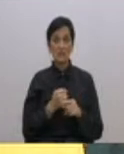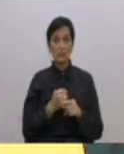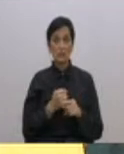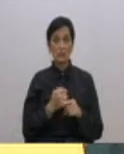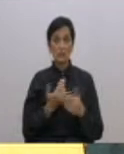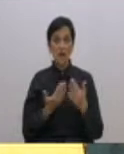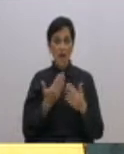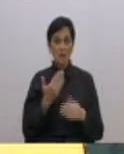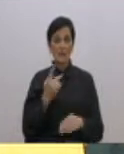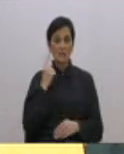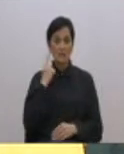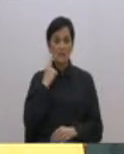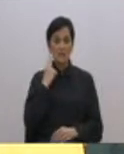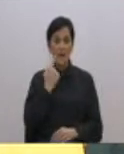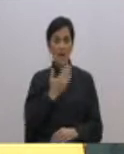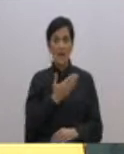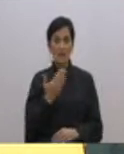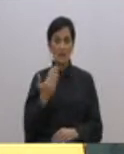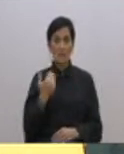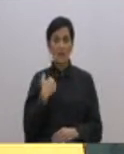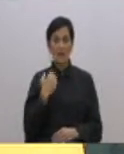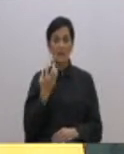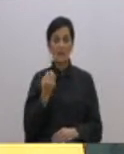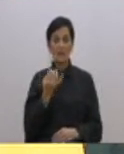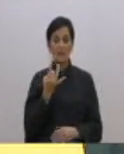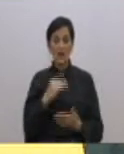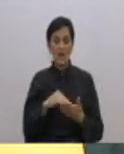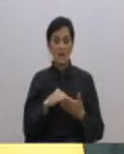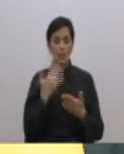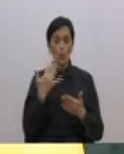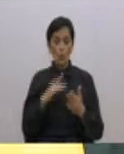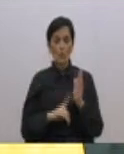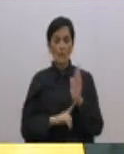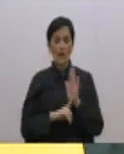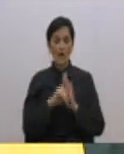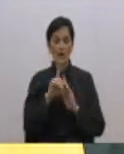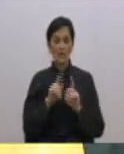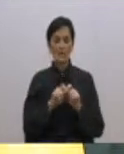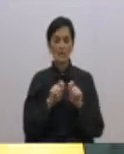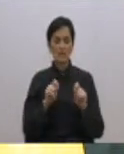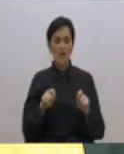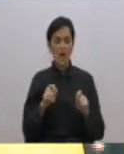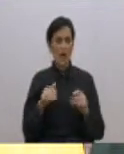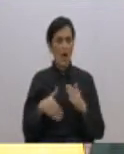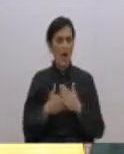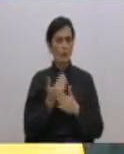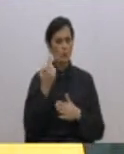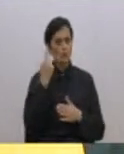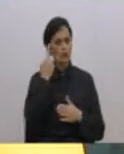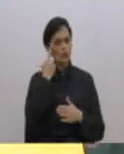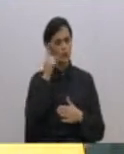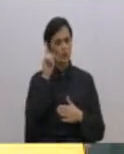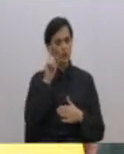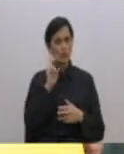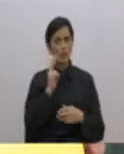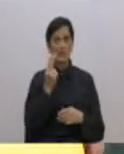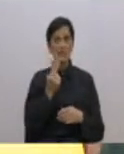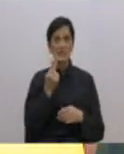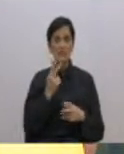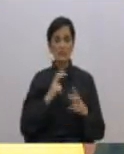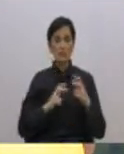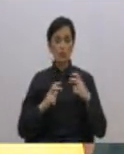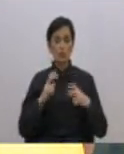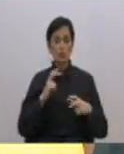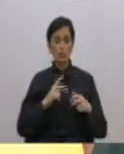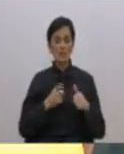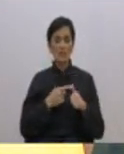ალბათ ხსენიათ, კიდევ ერთხელ გავამეორებ, უკვე დაინერგა აბსოლუტურად ინოვაციური პროექტი ციფრული უნივერსიტეტის